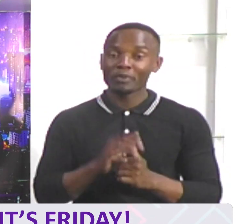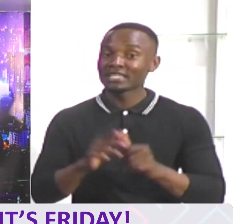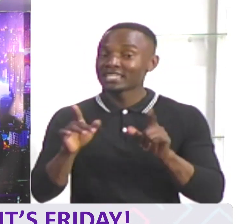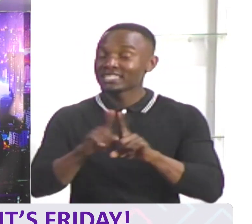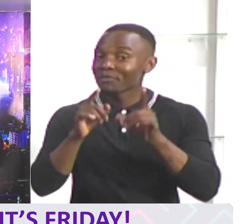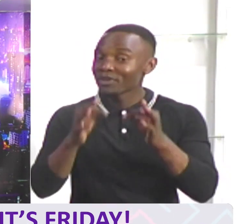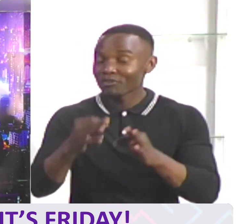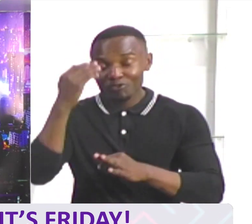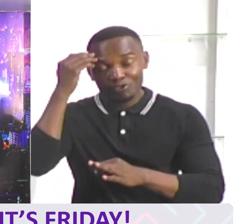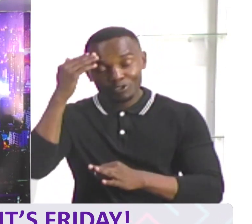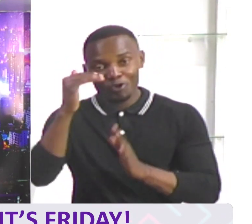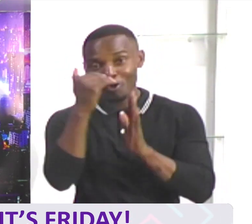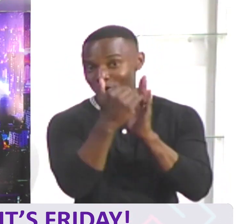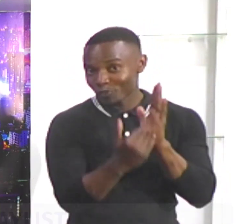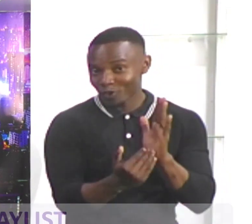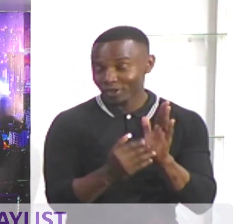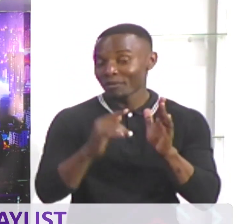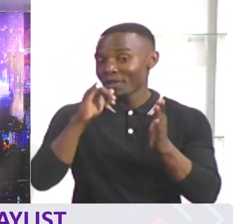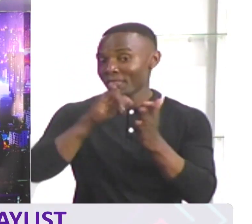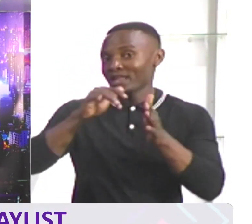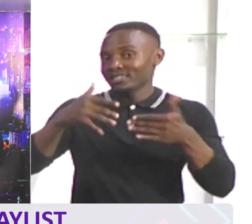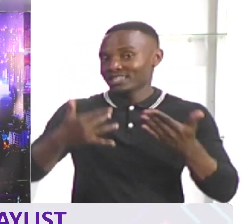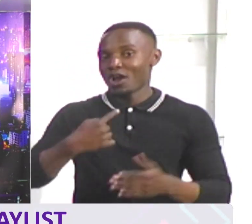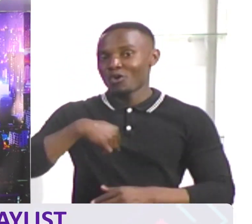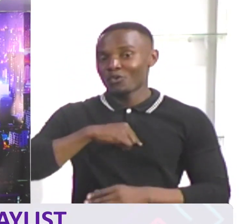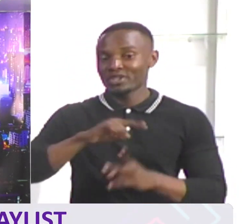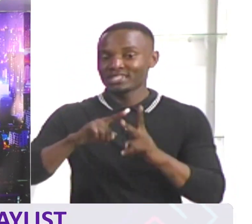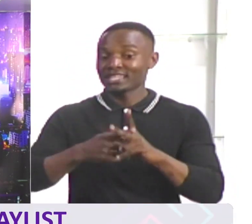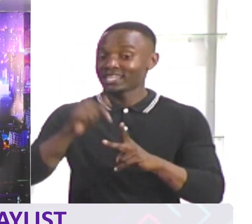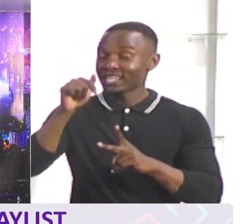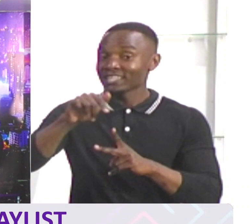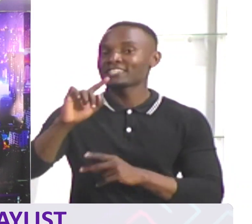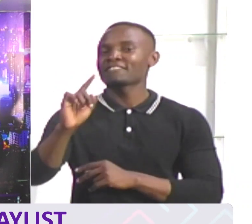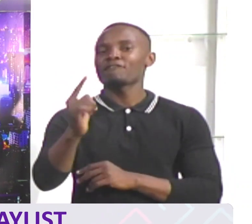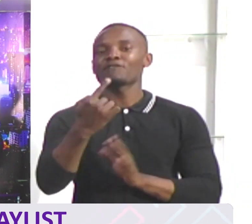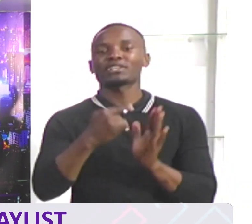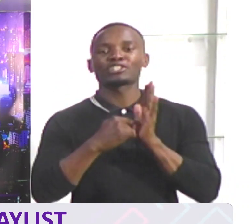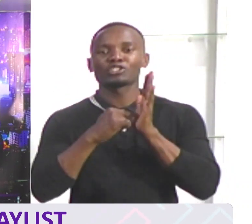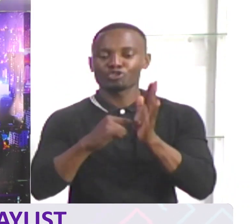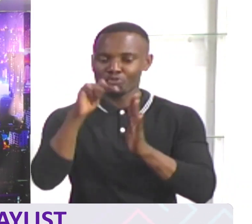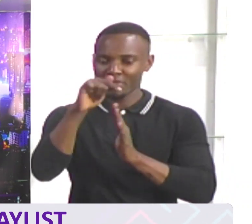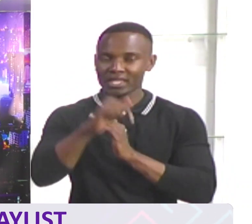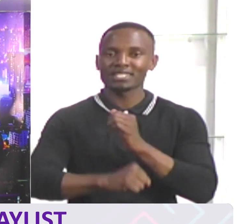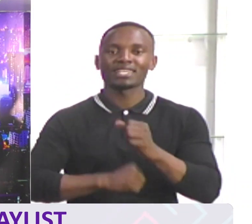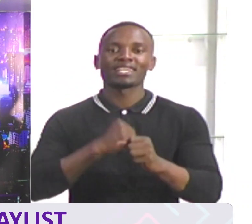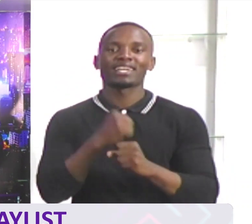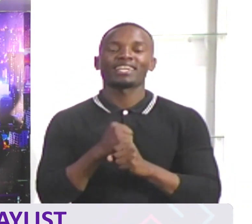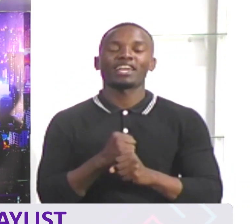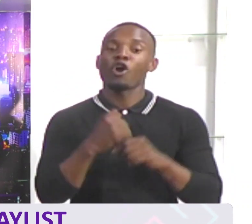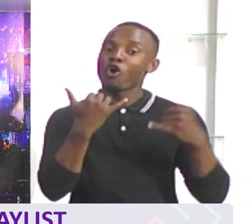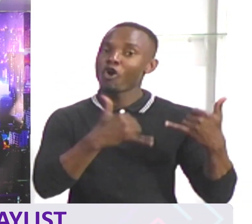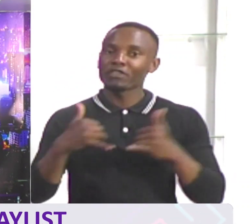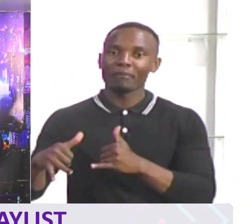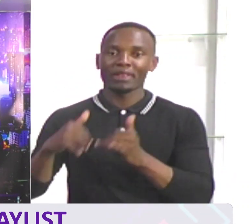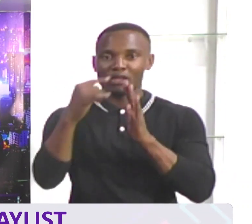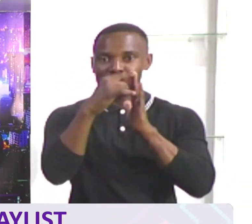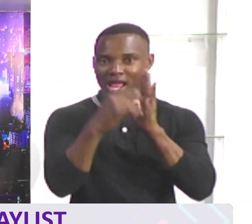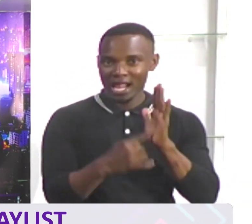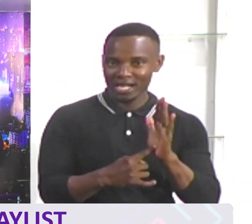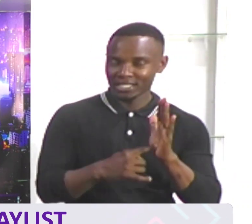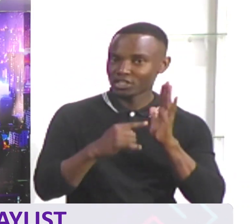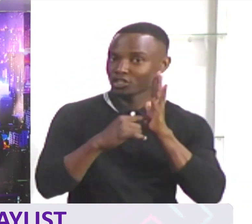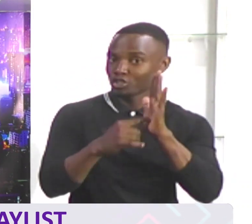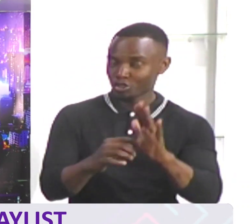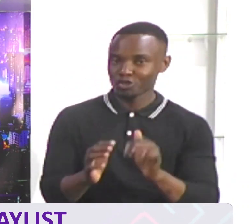ujajua mtanachana the gang, hivyo tunaanza hii mwaka. Sawa? It is the first show of the year, the first show of the playlist show this year. Na nakuwa meneaje, mwenye